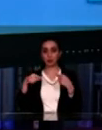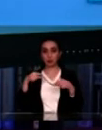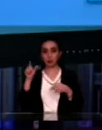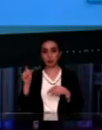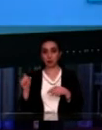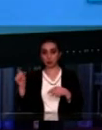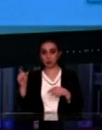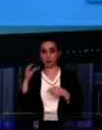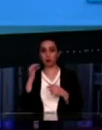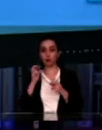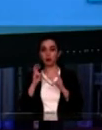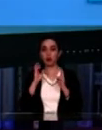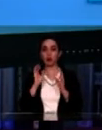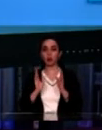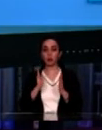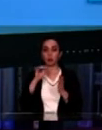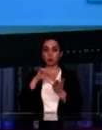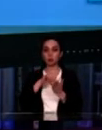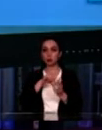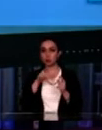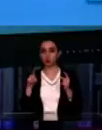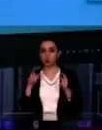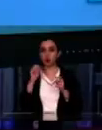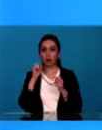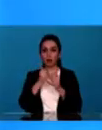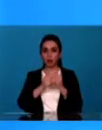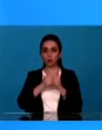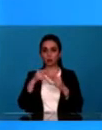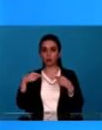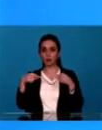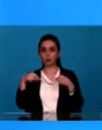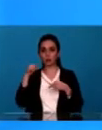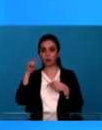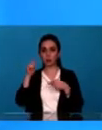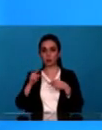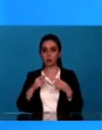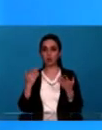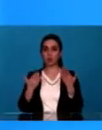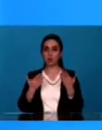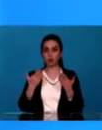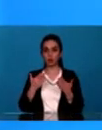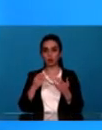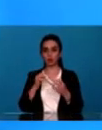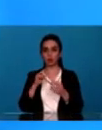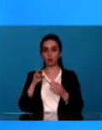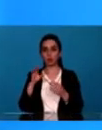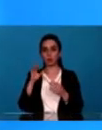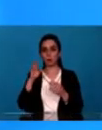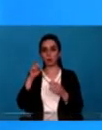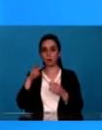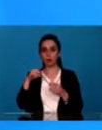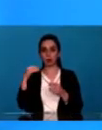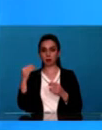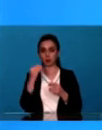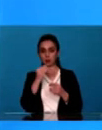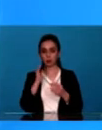как будто происходящей игры вы должны будете каждому из футболистов давать какие-то очки, баллы, и они